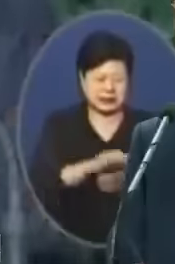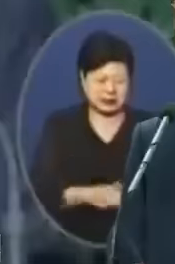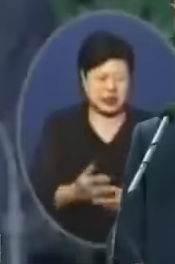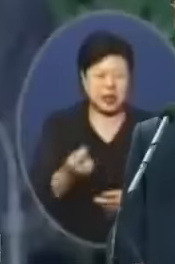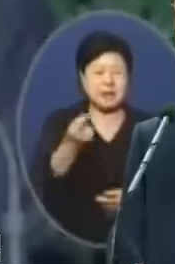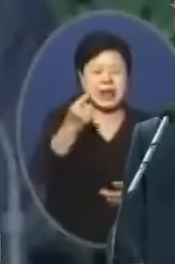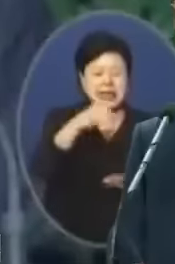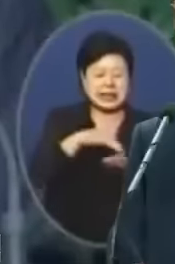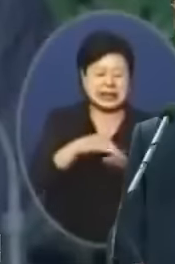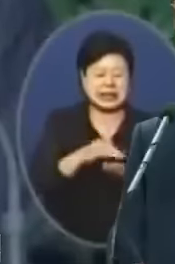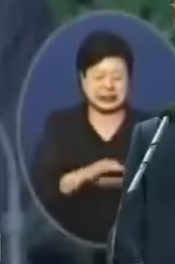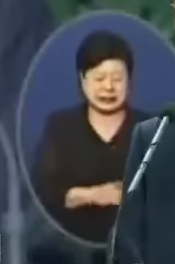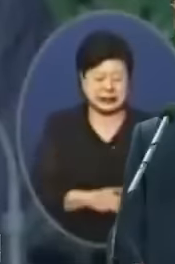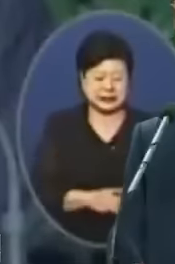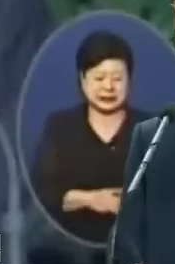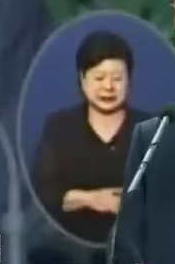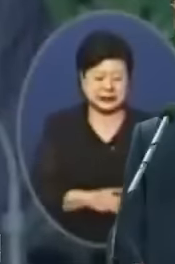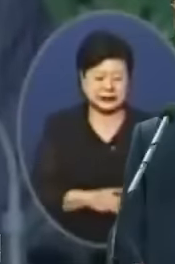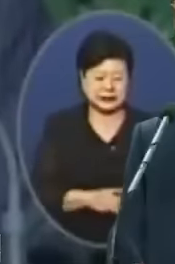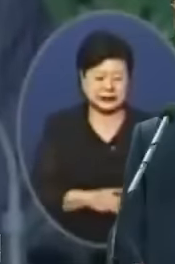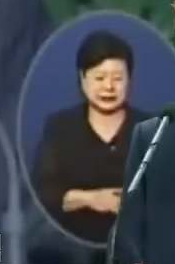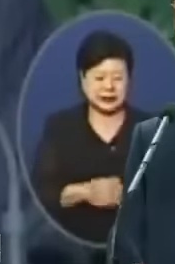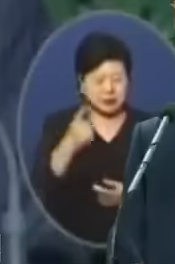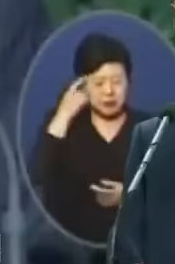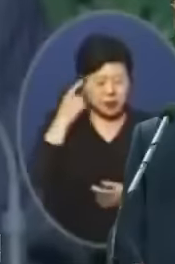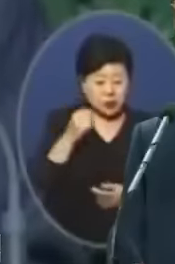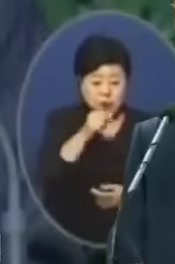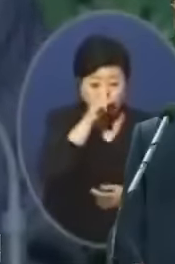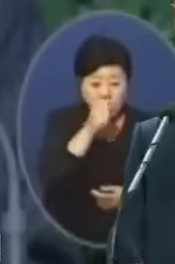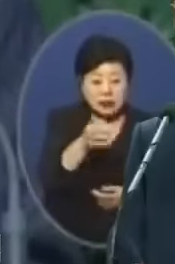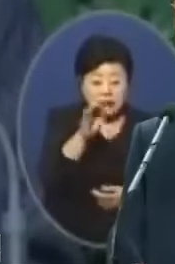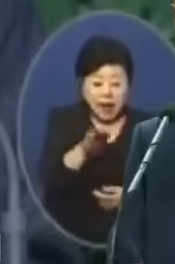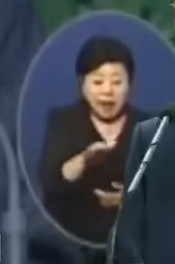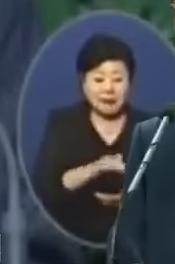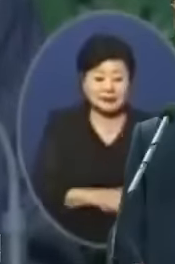빠르게 계산한 비상한 두뇌를 가지고 있지만은